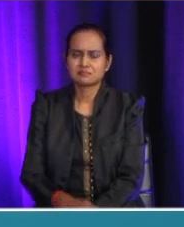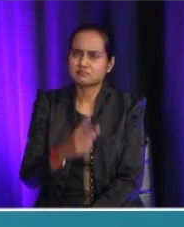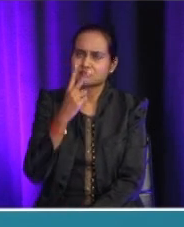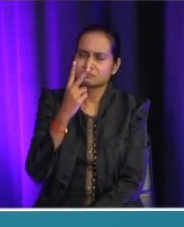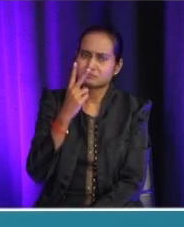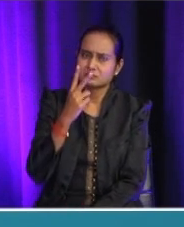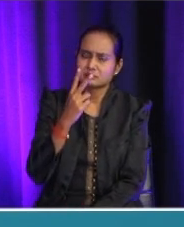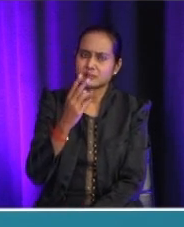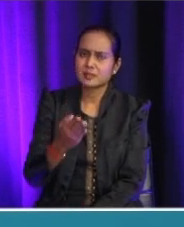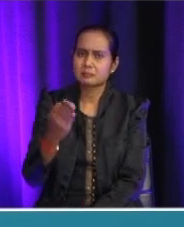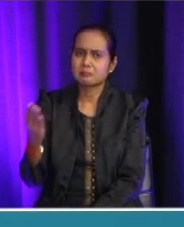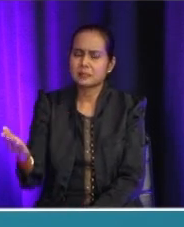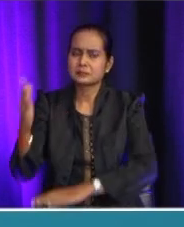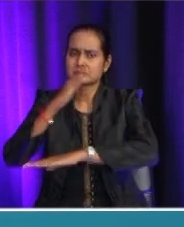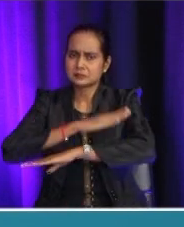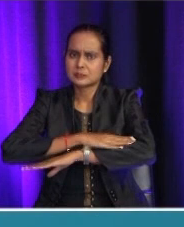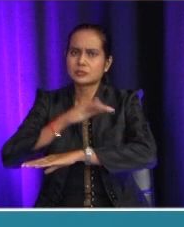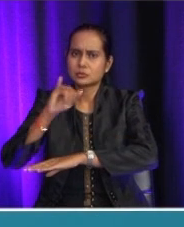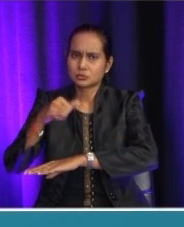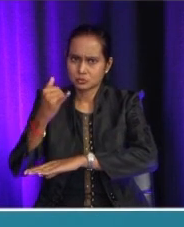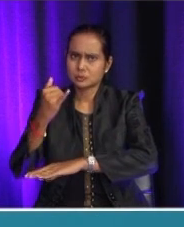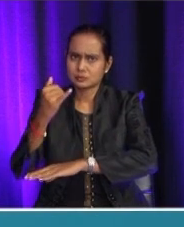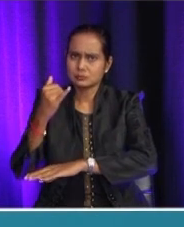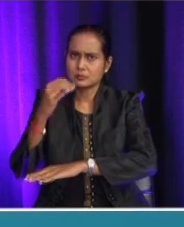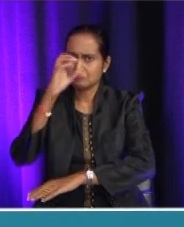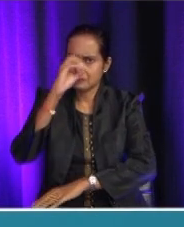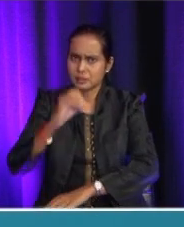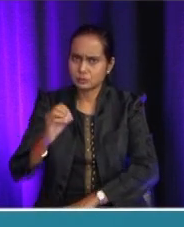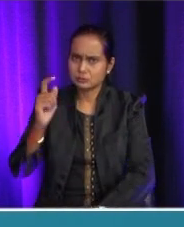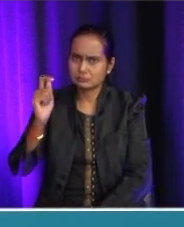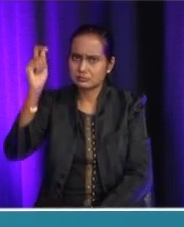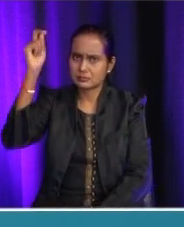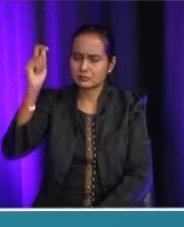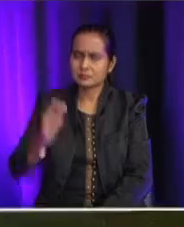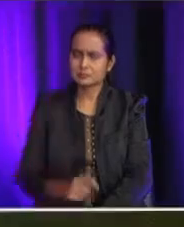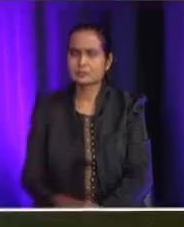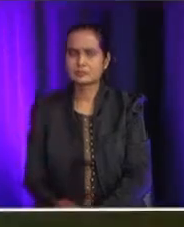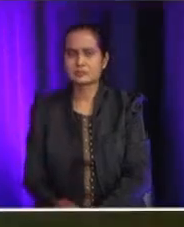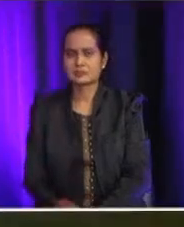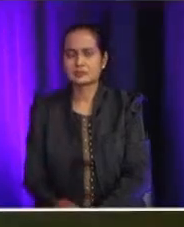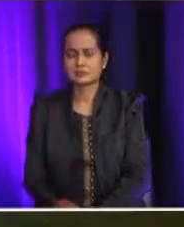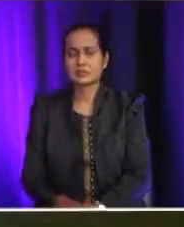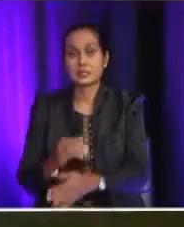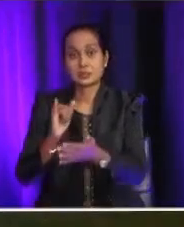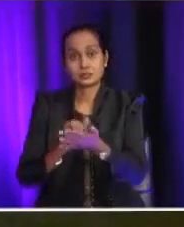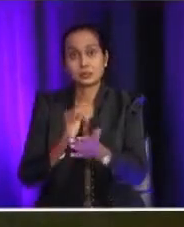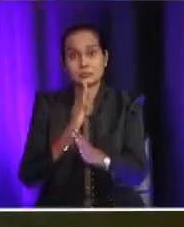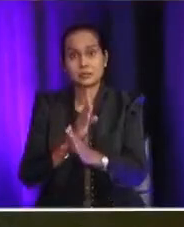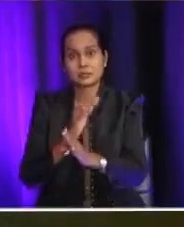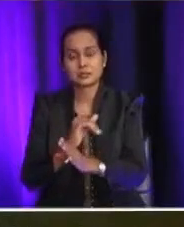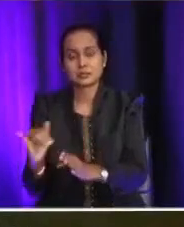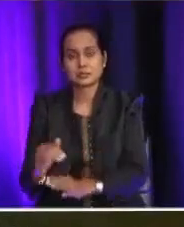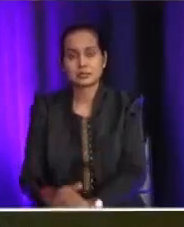juga bahan dalam talian juga mempunyai peratus yang sangat tinggi cikgu. Baik. Jadi itulah sebenarnya ya.